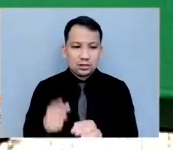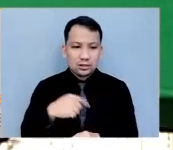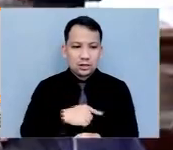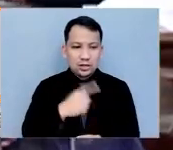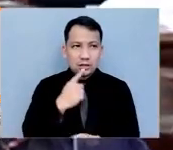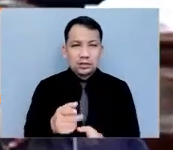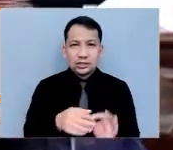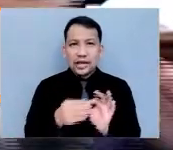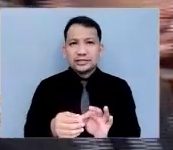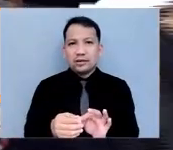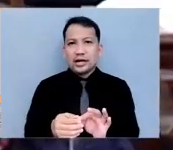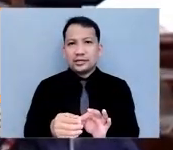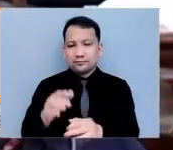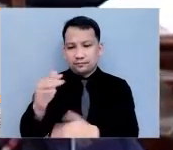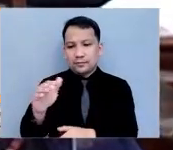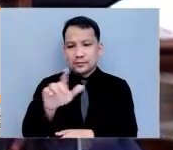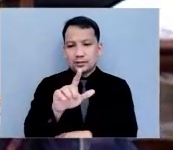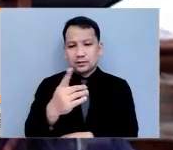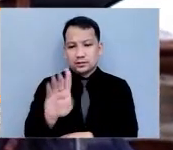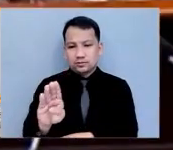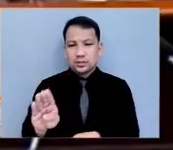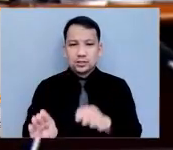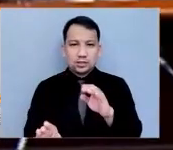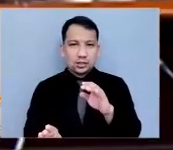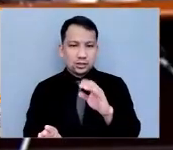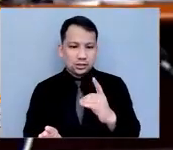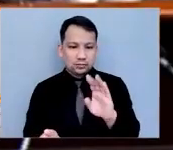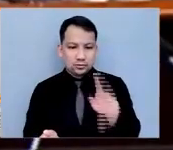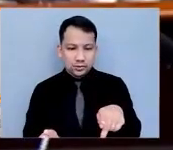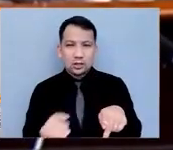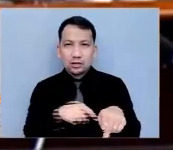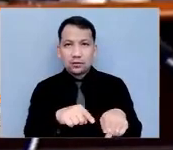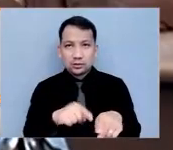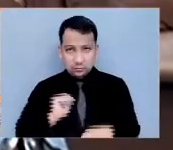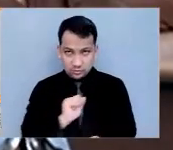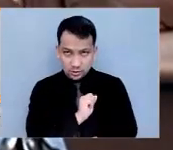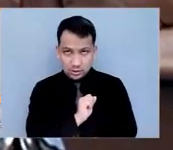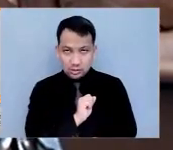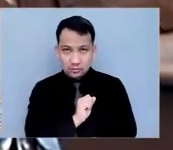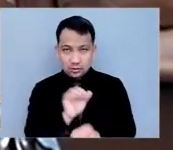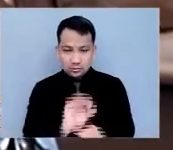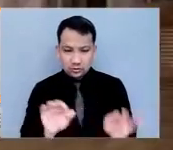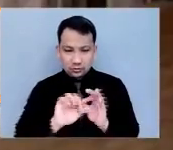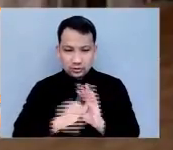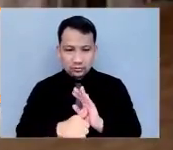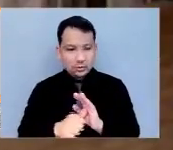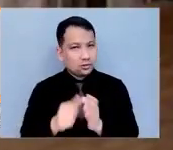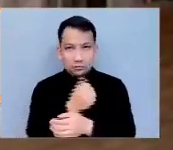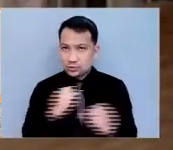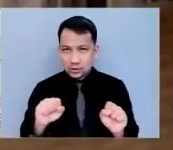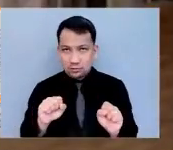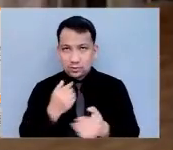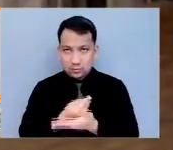DBP. Malalaking halaga ang pinag-uusapan, kaya tiniyak din ng Senado na protektado ang pera. Nagdagdag